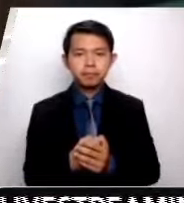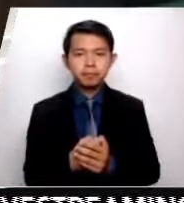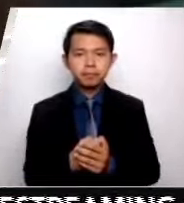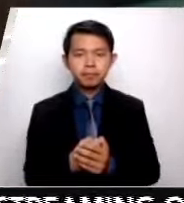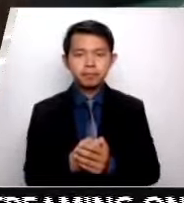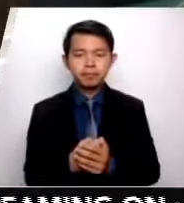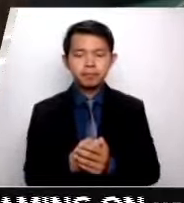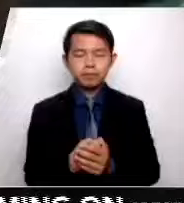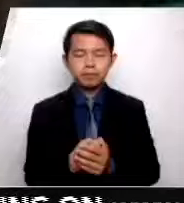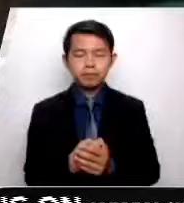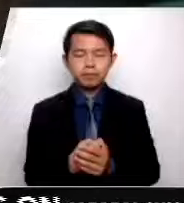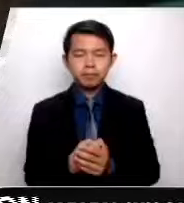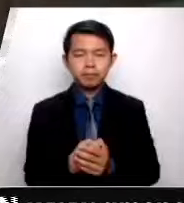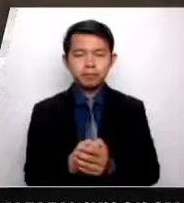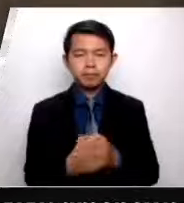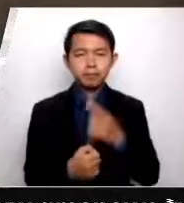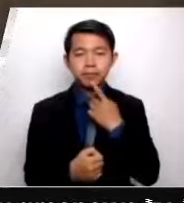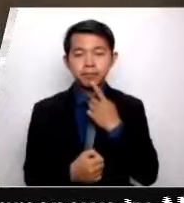sandal